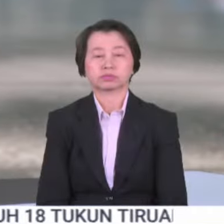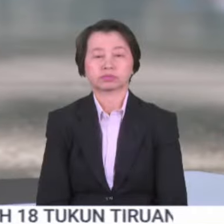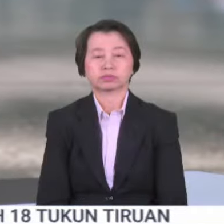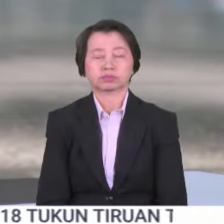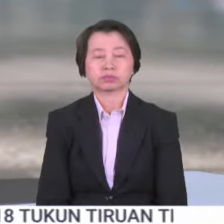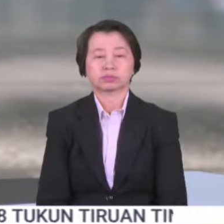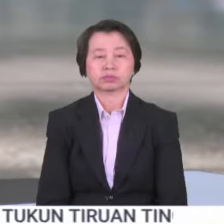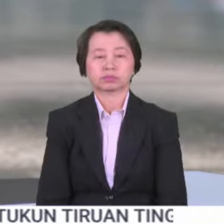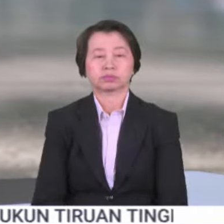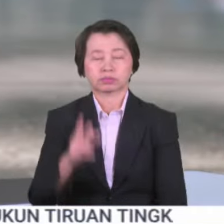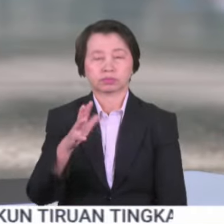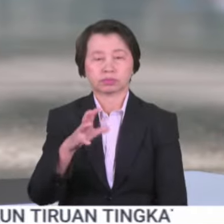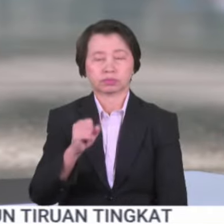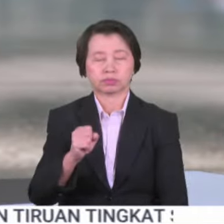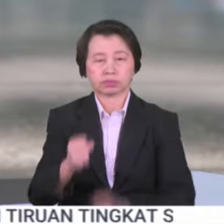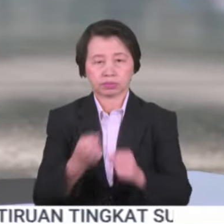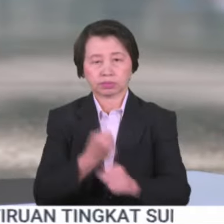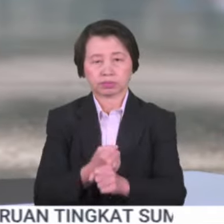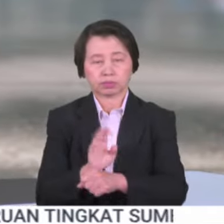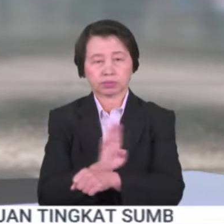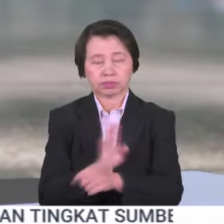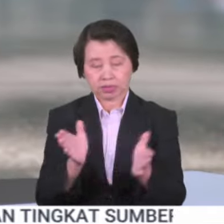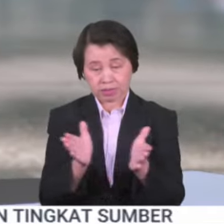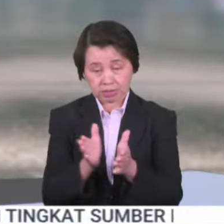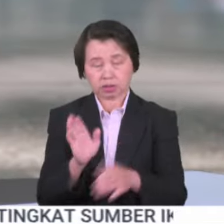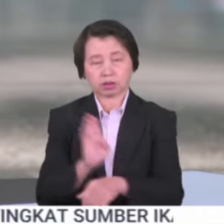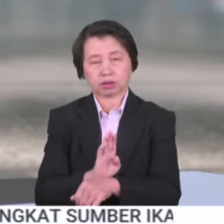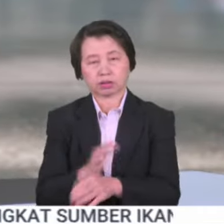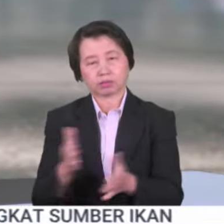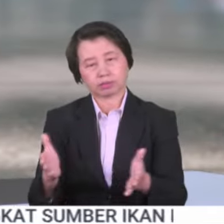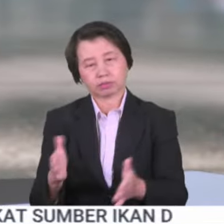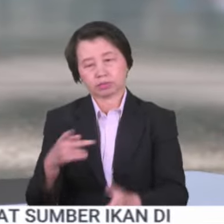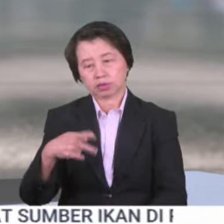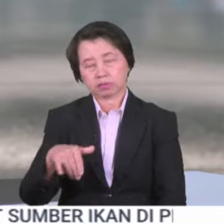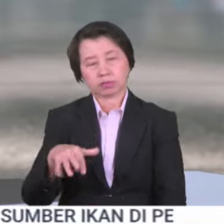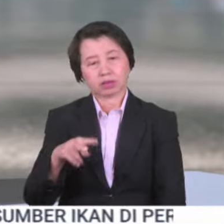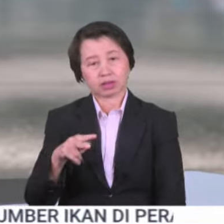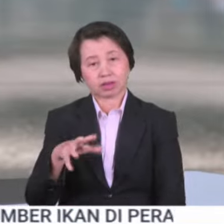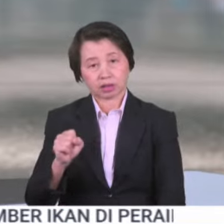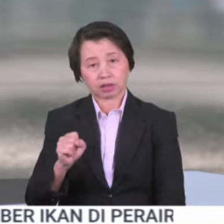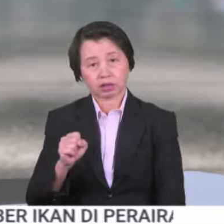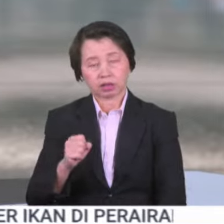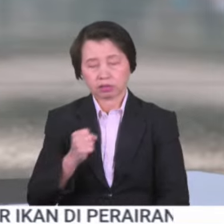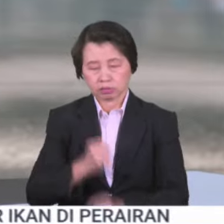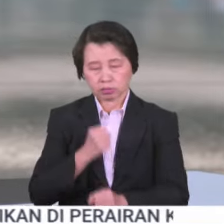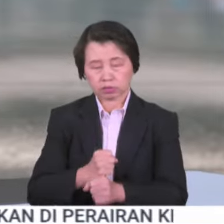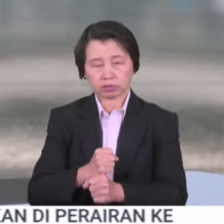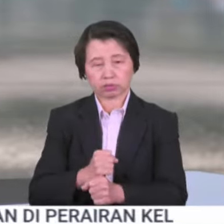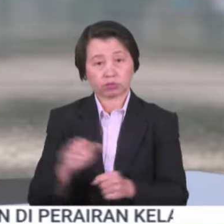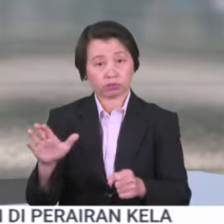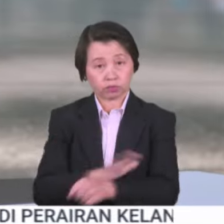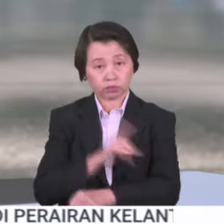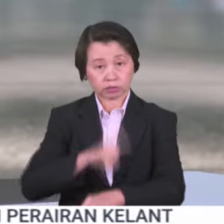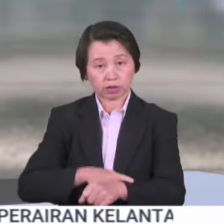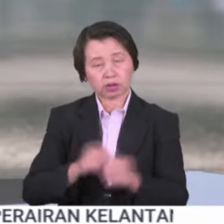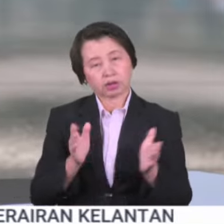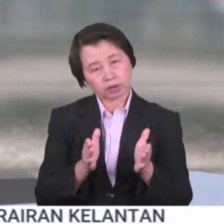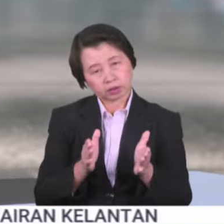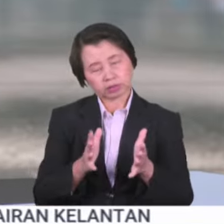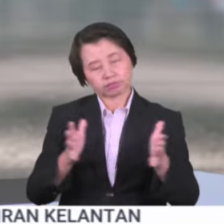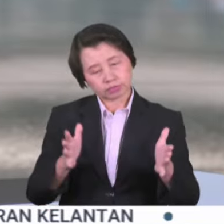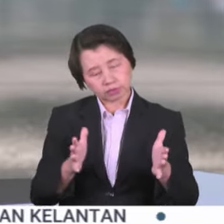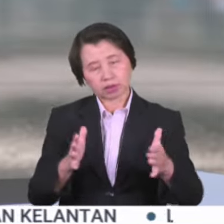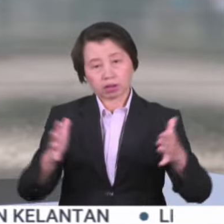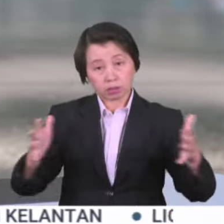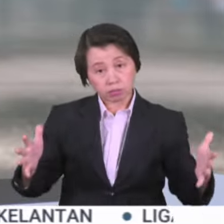Usahawanan harus dilihat oleh perusahaan mikro, kecil dan sederhana PMKS sebagai kerjaya sepenuh masa, sama ada kecil, sederhana,